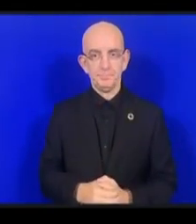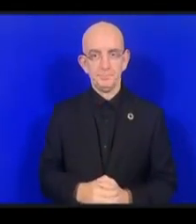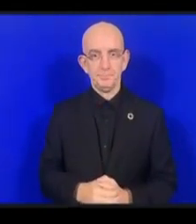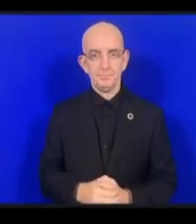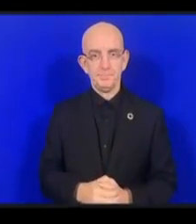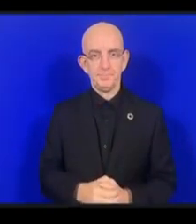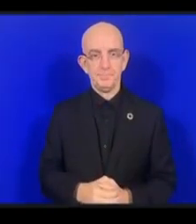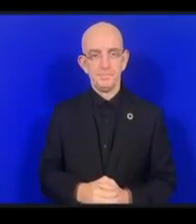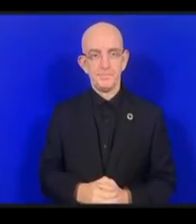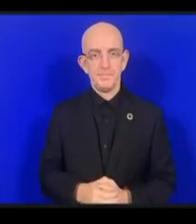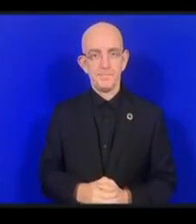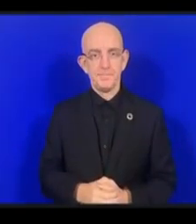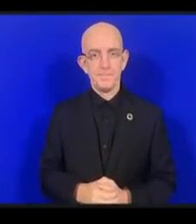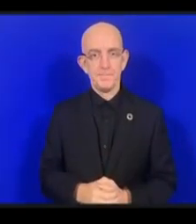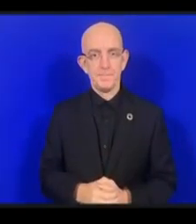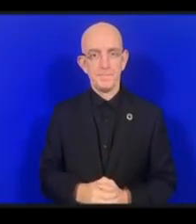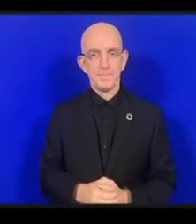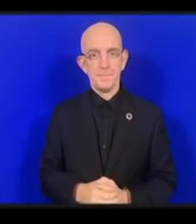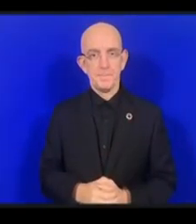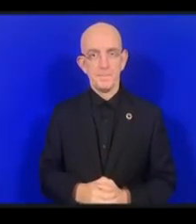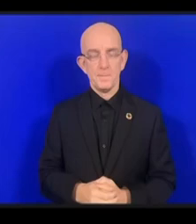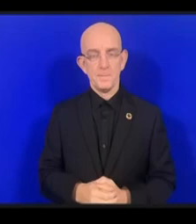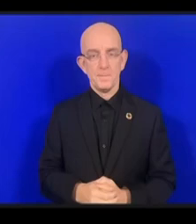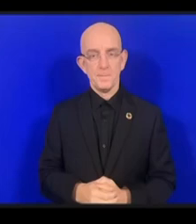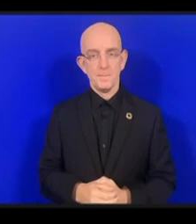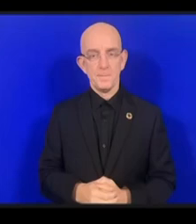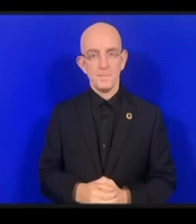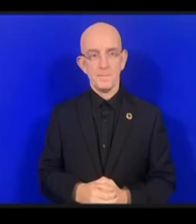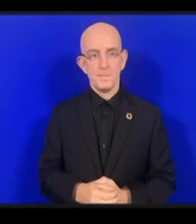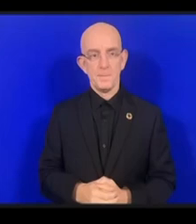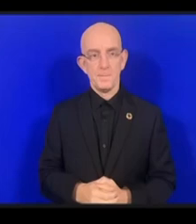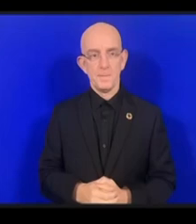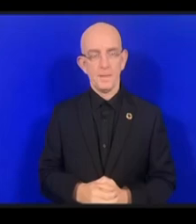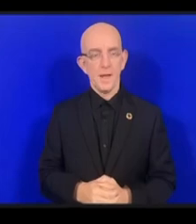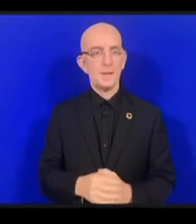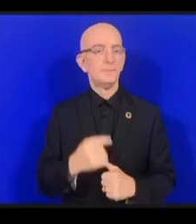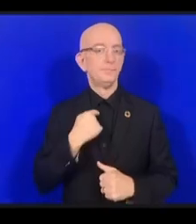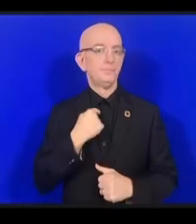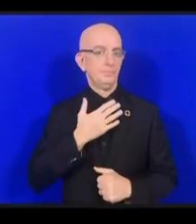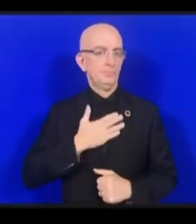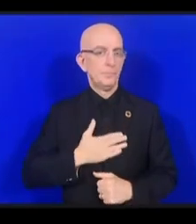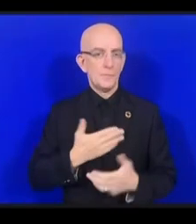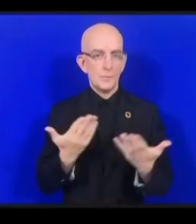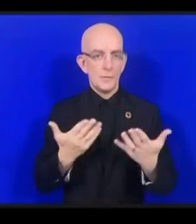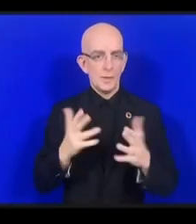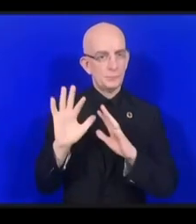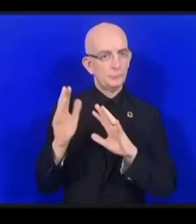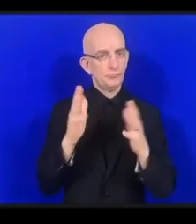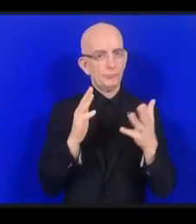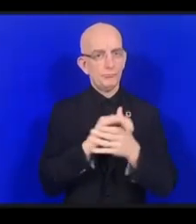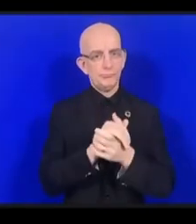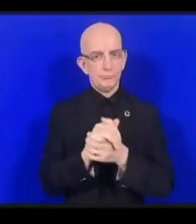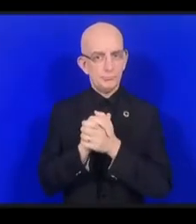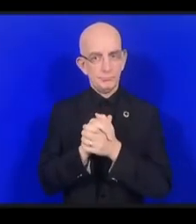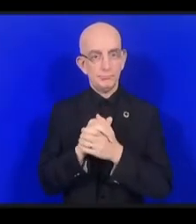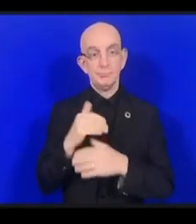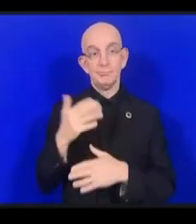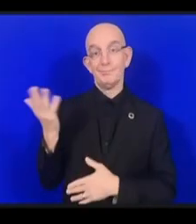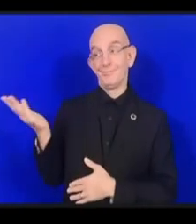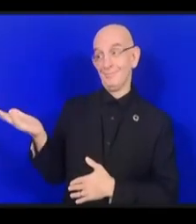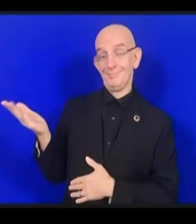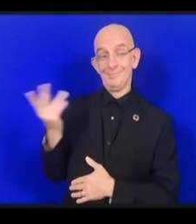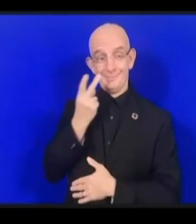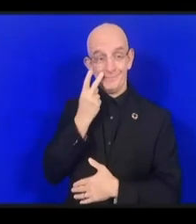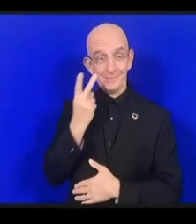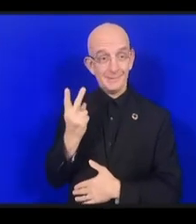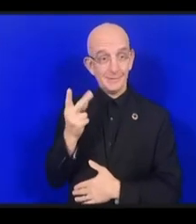。ただいまは絆という字を書かせていただきました。絆